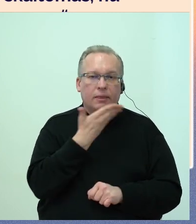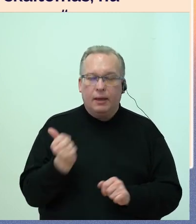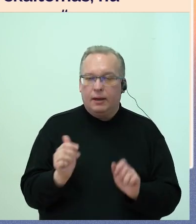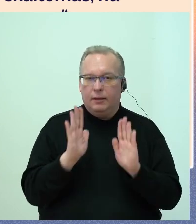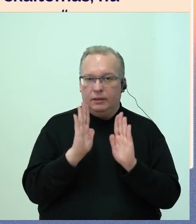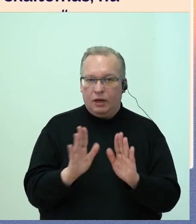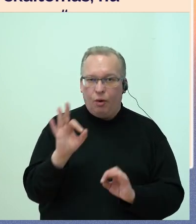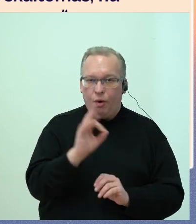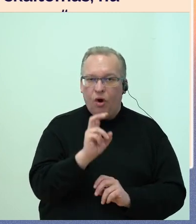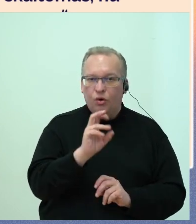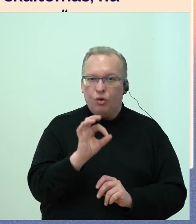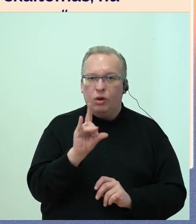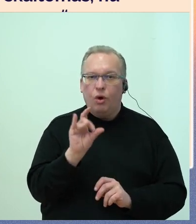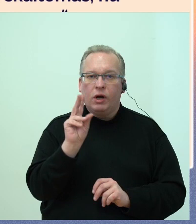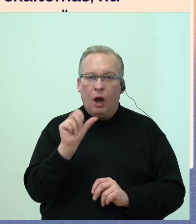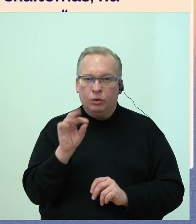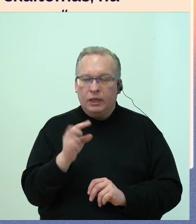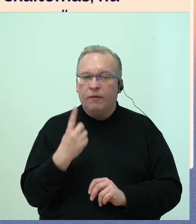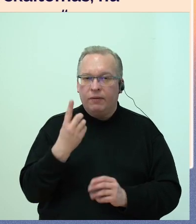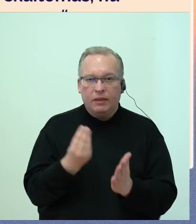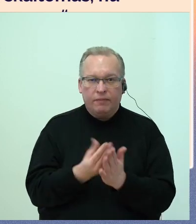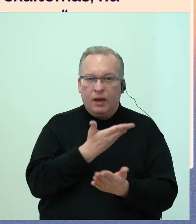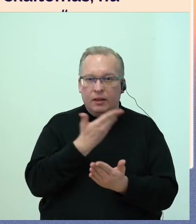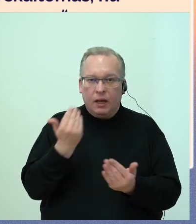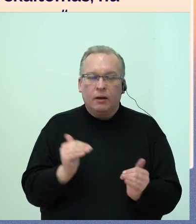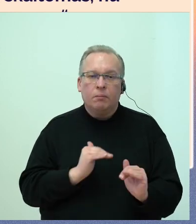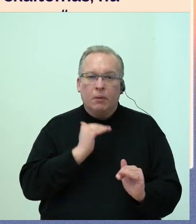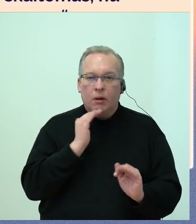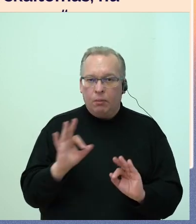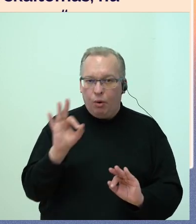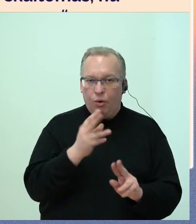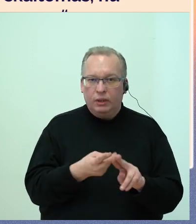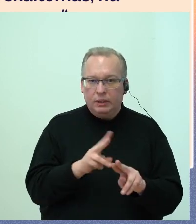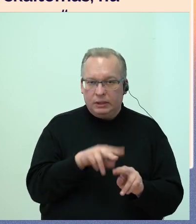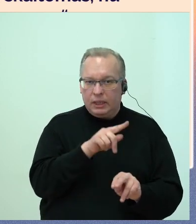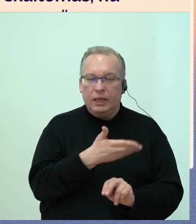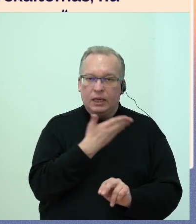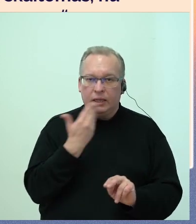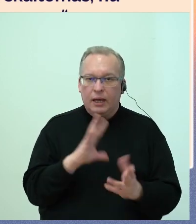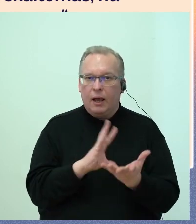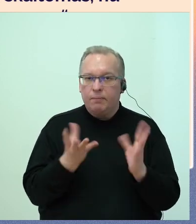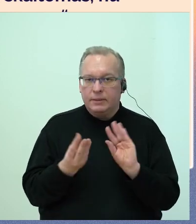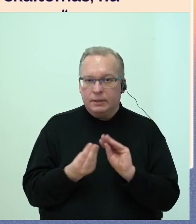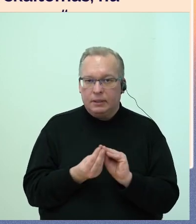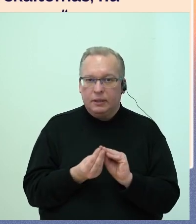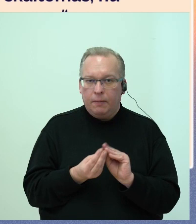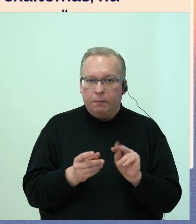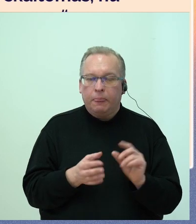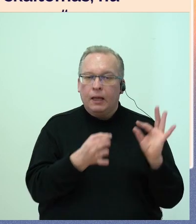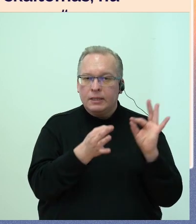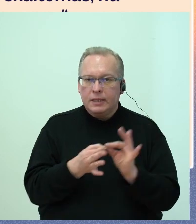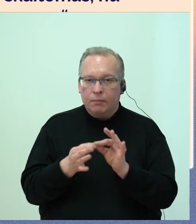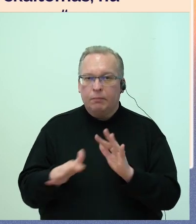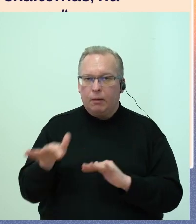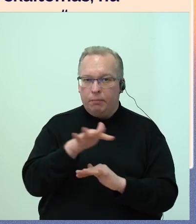tik apie holokaustą, ar ne, kad viena vertus nėra pakankamai apie tai, bet ir nėra apskritai siejama